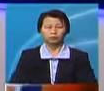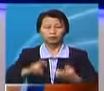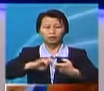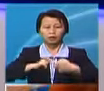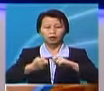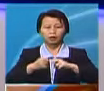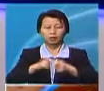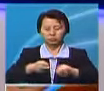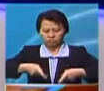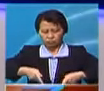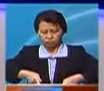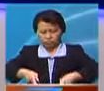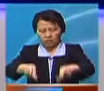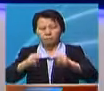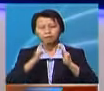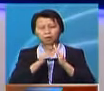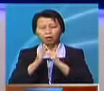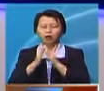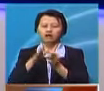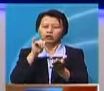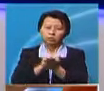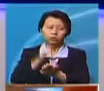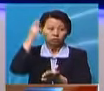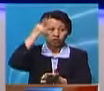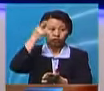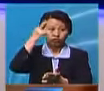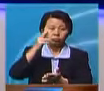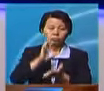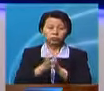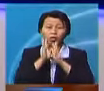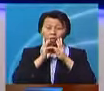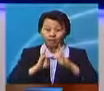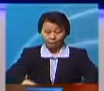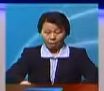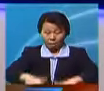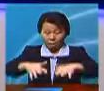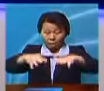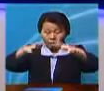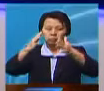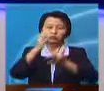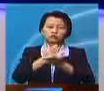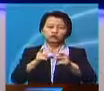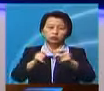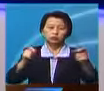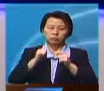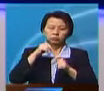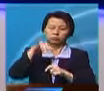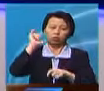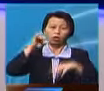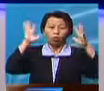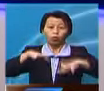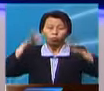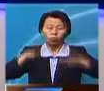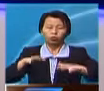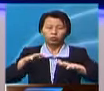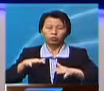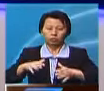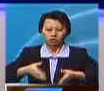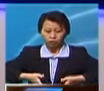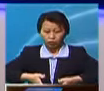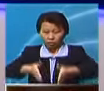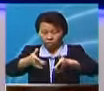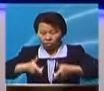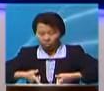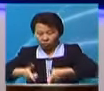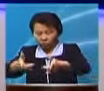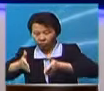Masalah perparitan dalam bandar antara faktor yang menyebabkan banjir kilat di beberapa tempat di ibu negara semalam. Sistem saliran dan